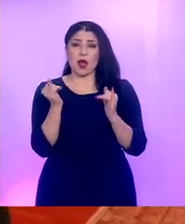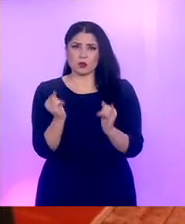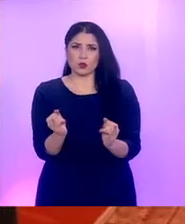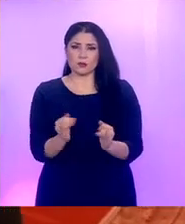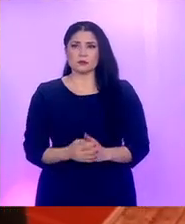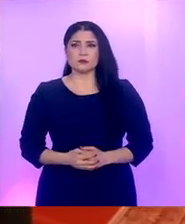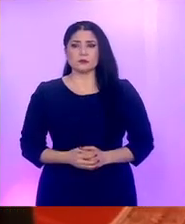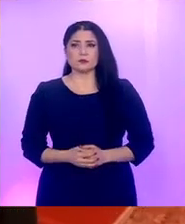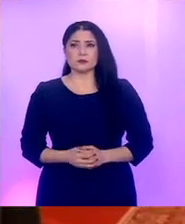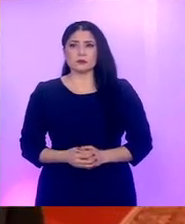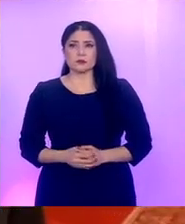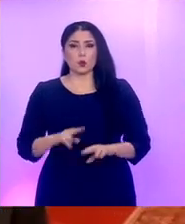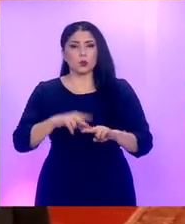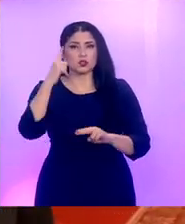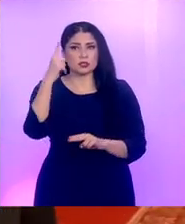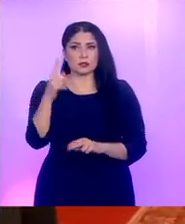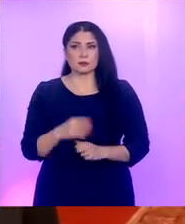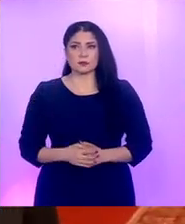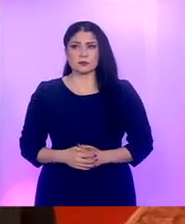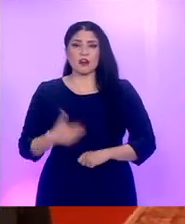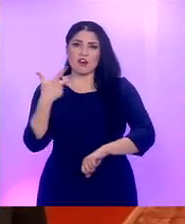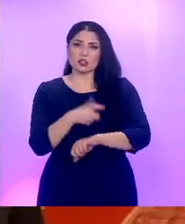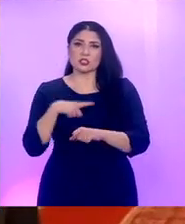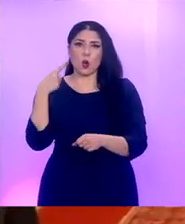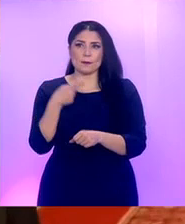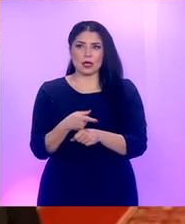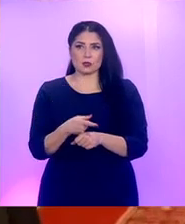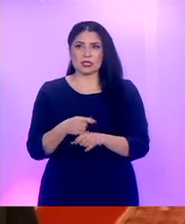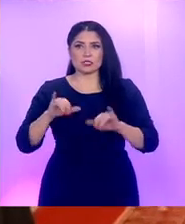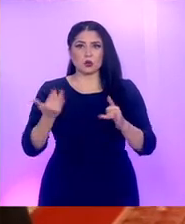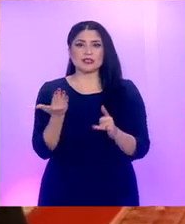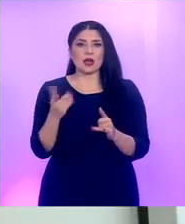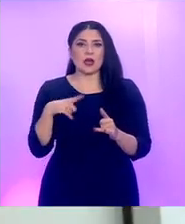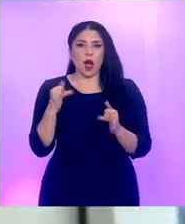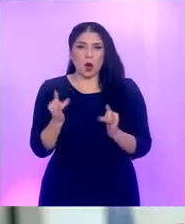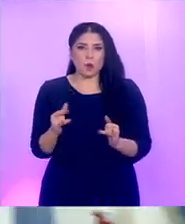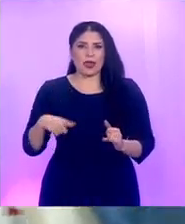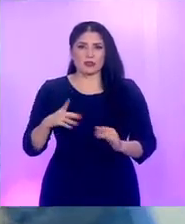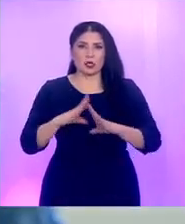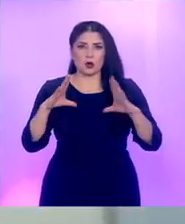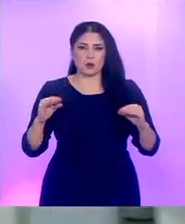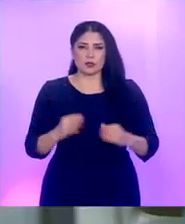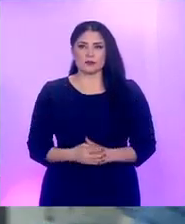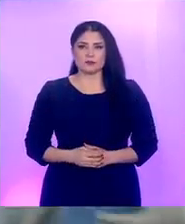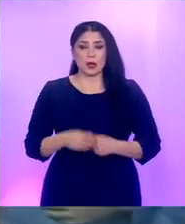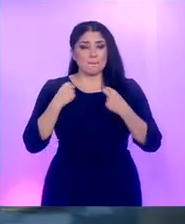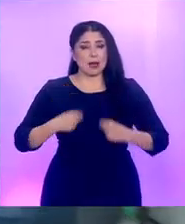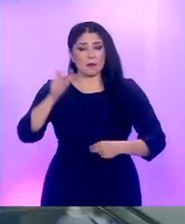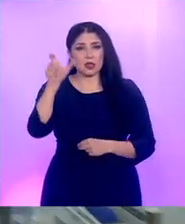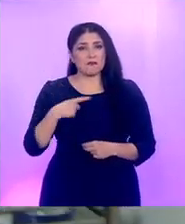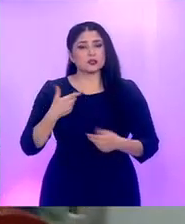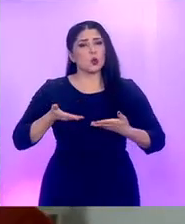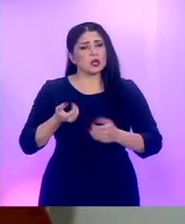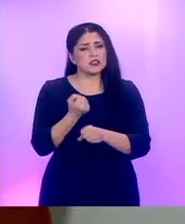moment, dar, după cum știm, imunizarea este obligatorie în situația în care ne aflăm acum. Parlamentarii au fost încurajați să se